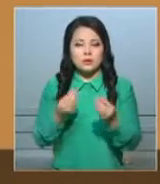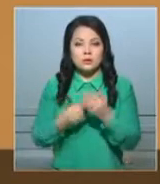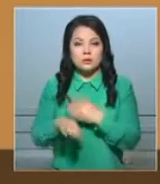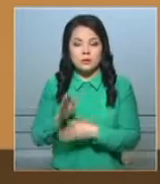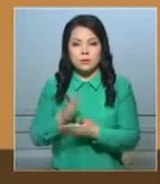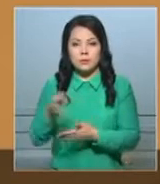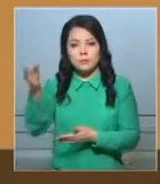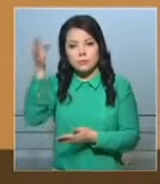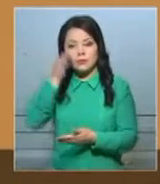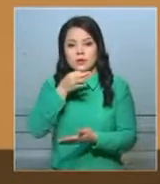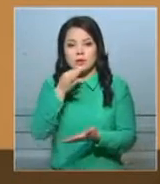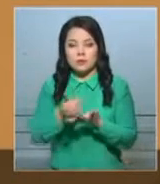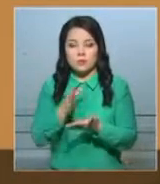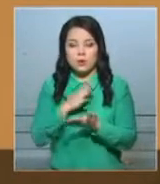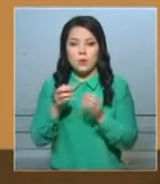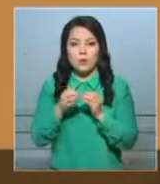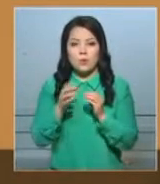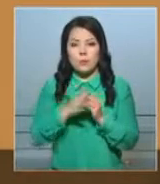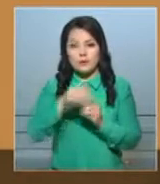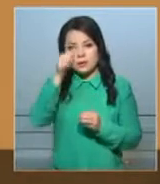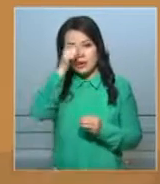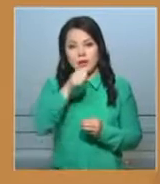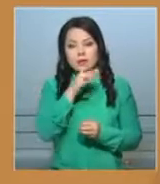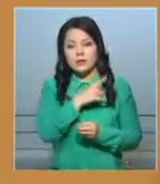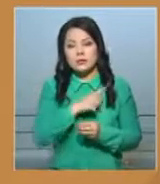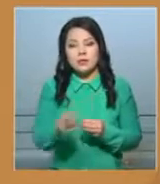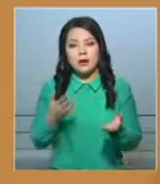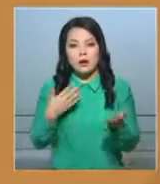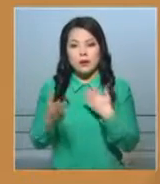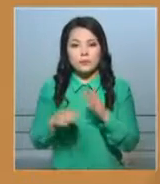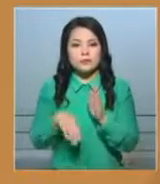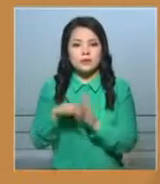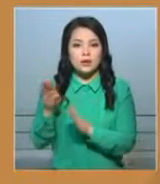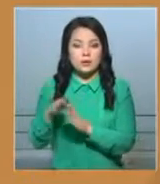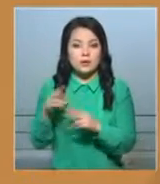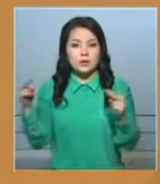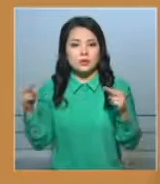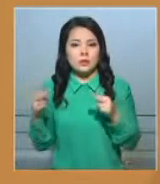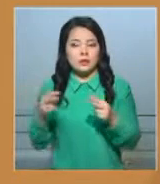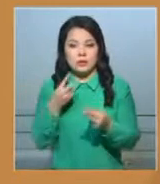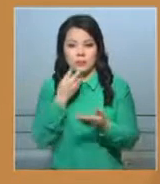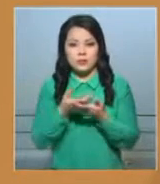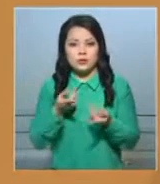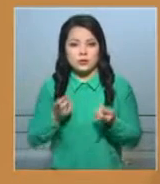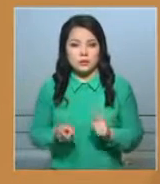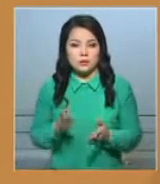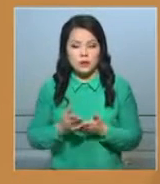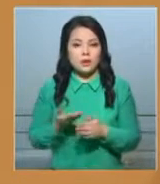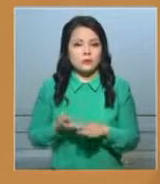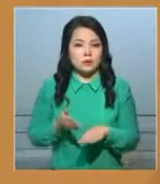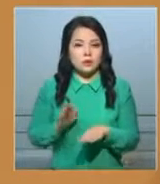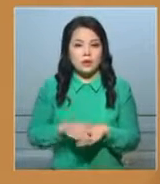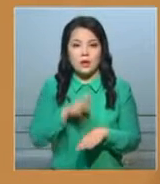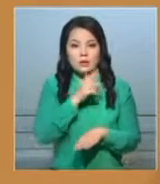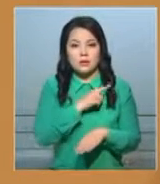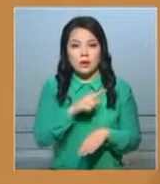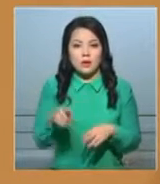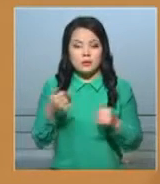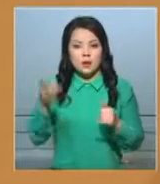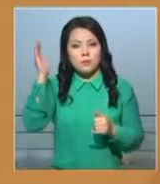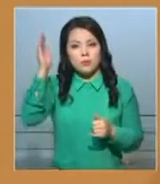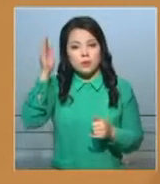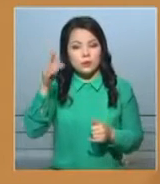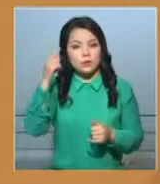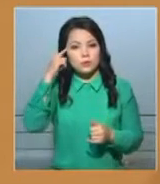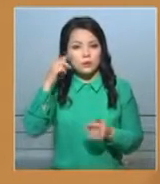айтқансыз. Соңғы 15 айдағы қарым-қатынасымыздың жақсаруы осының айқын дәлелі десек болады. оңай емес әрине. Бірақ біз бүгінде емес, болашақ